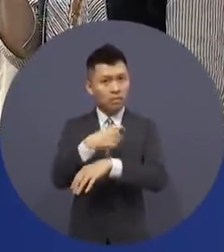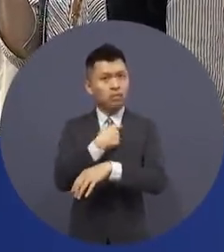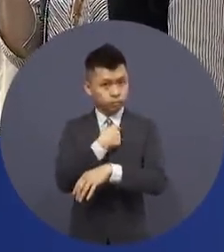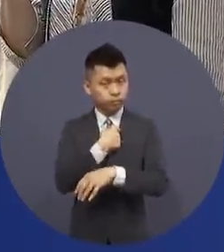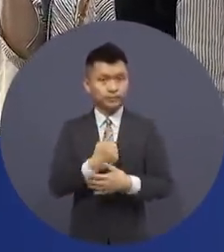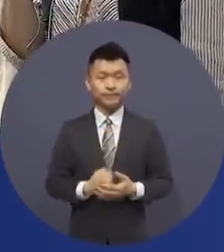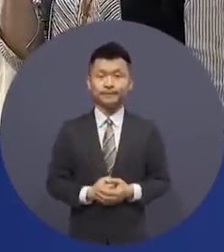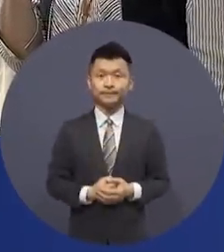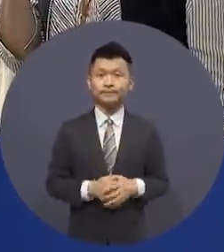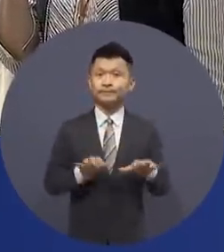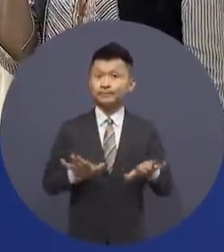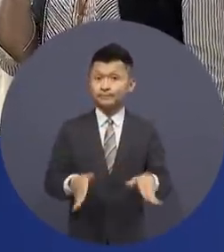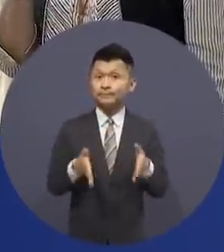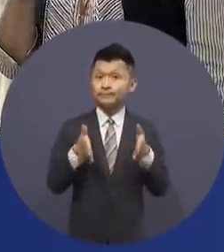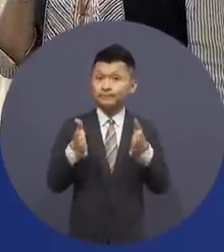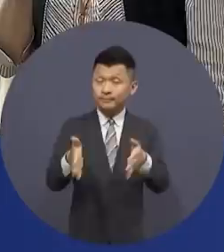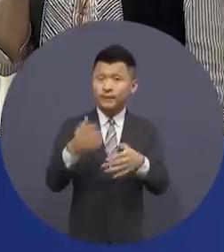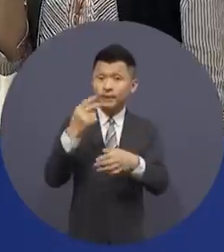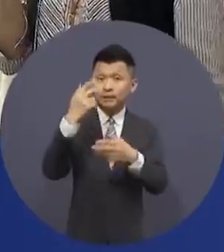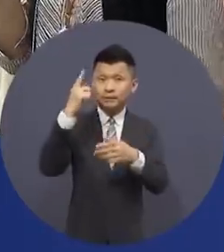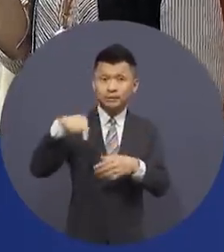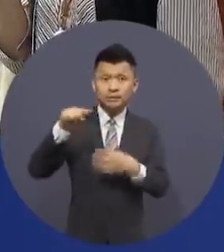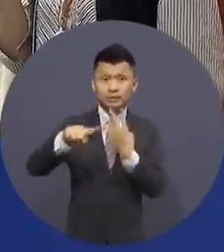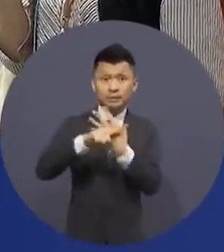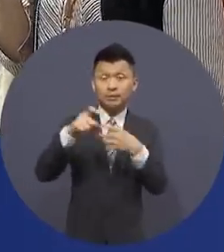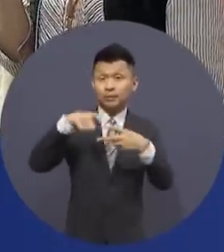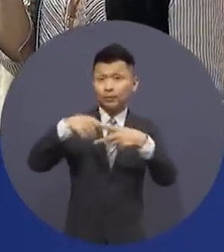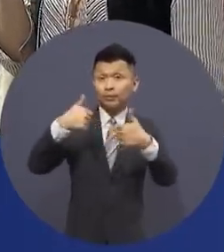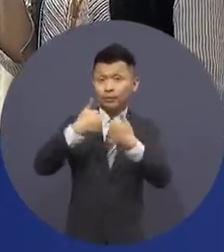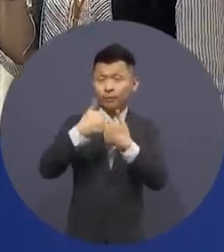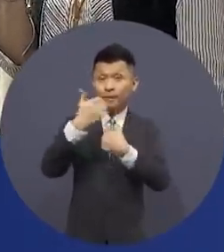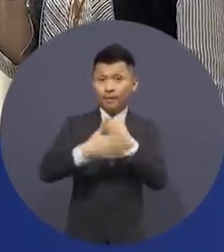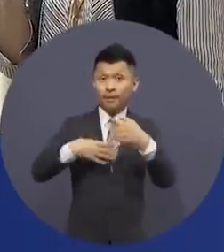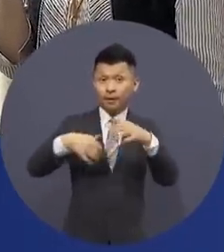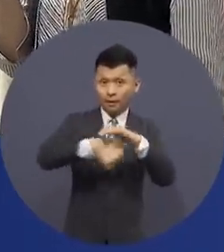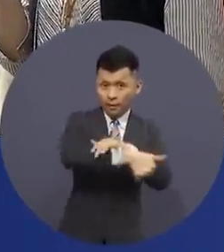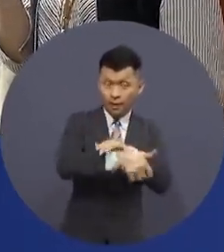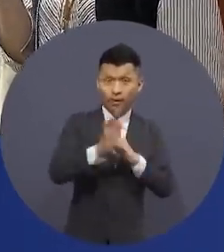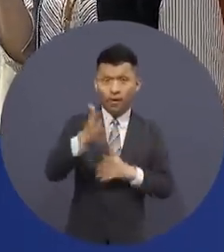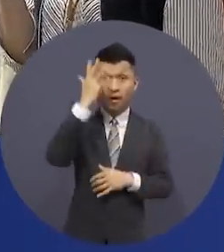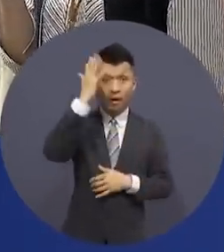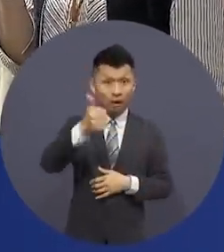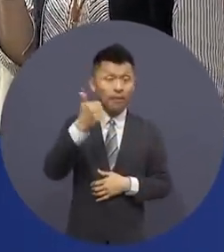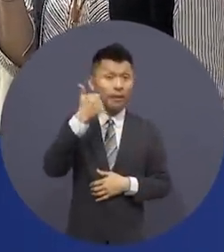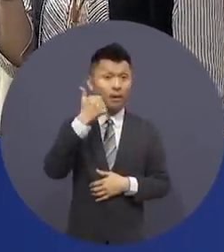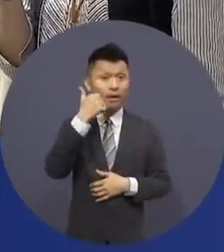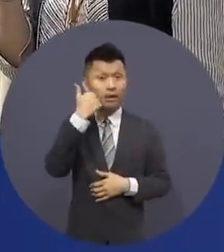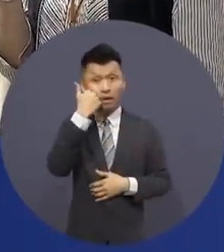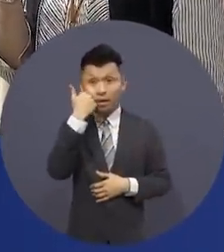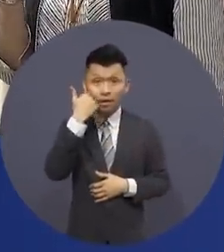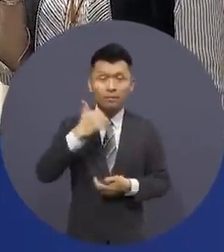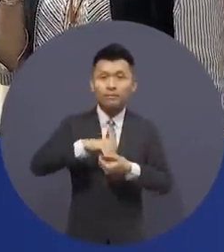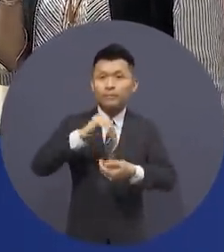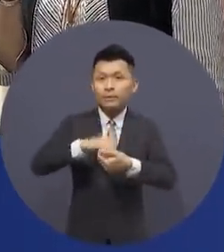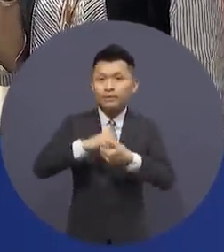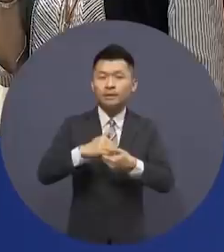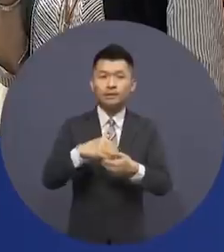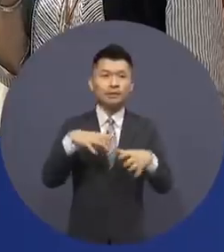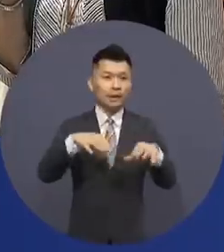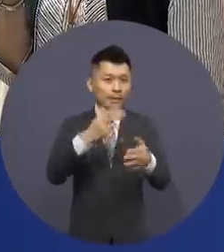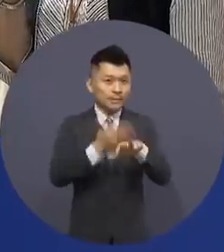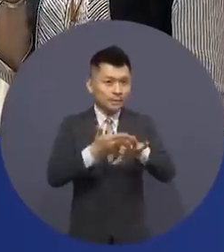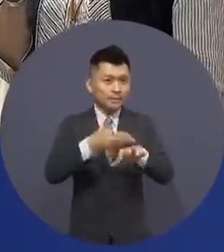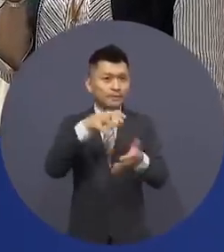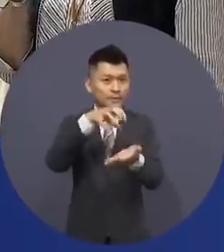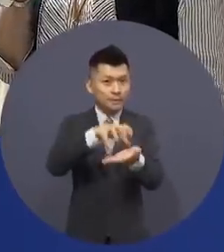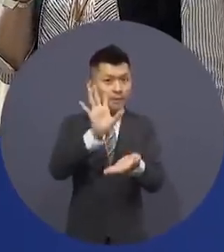那我们现在对于在职业工会加保没有受一定雇主雇用有按摩技术师证或职业许可证的这一